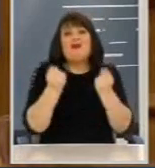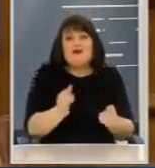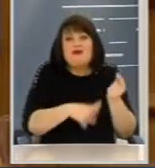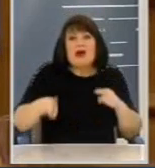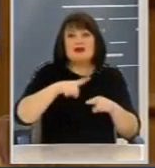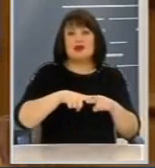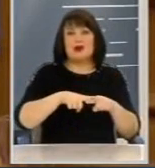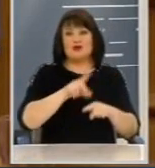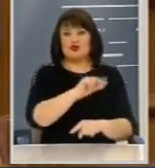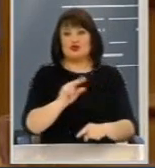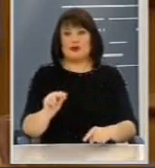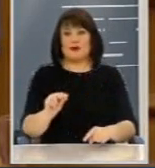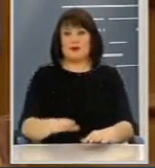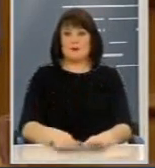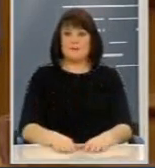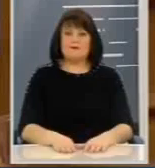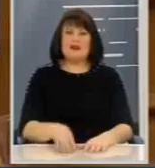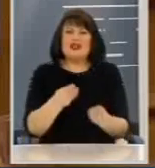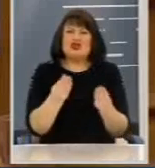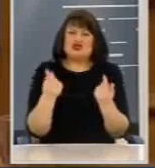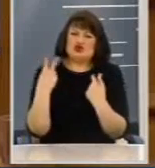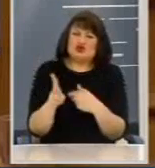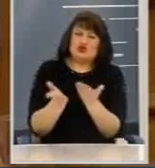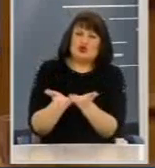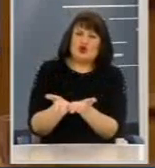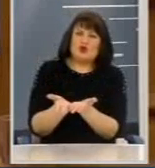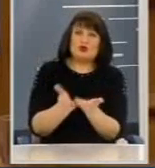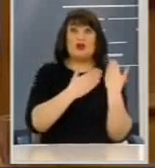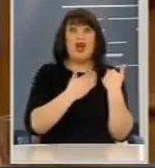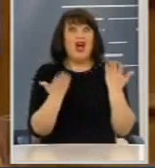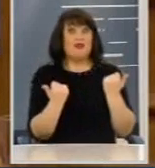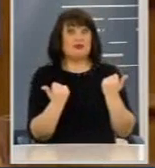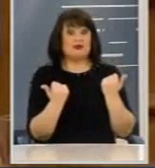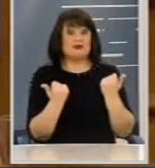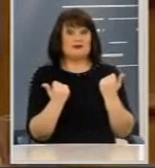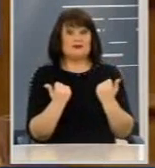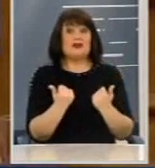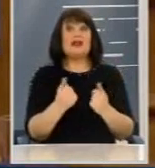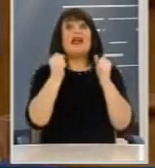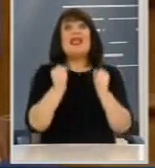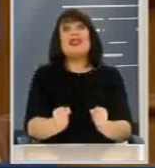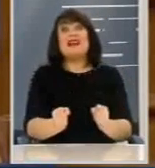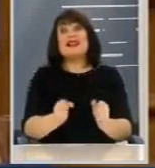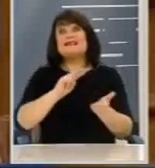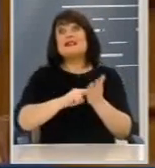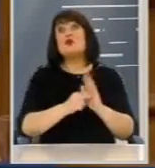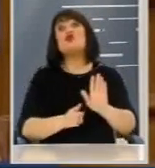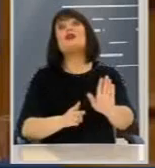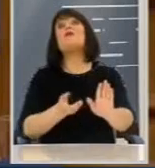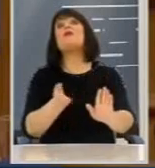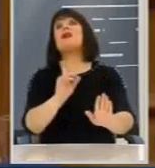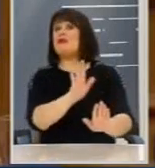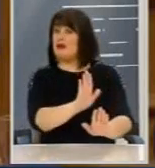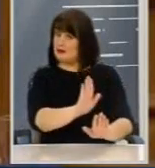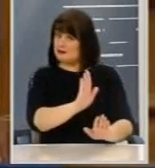ελληνικό λαό. Μία τακτική ανεύθυνη, θα κάτσετε και θα ακούσετε με προσοχή τώρα. Θα